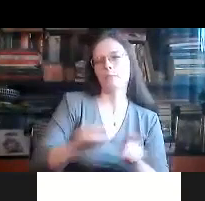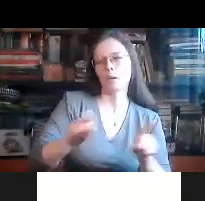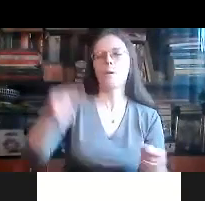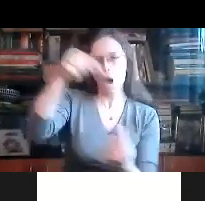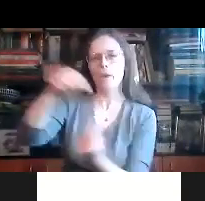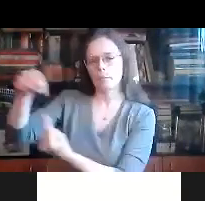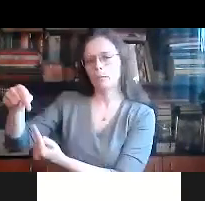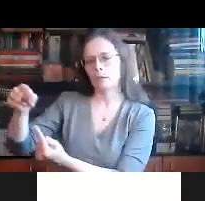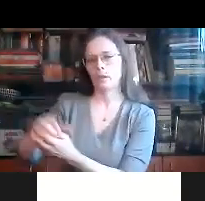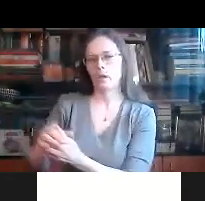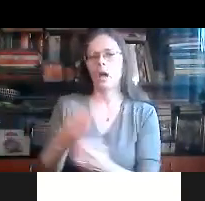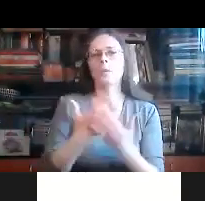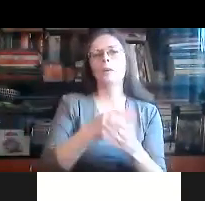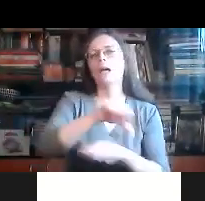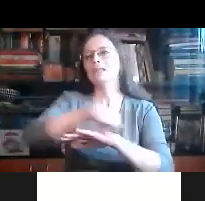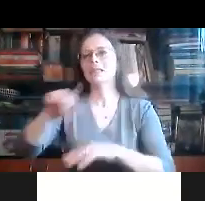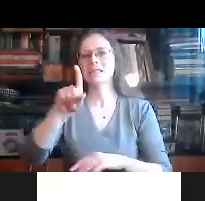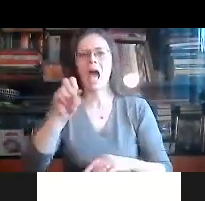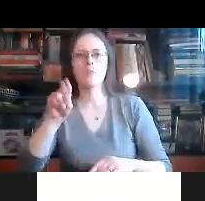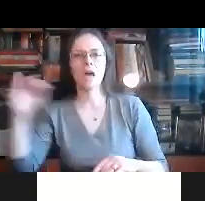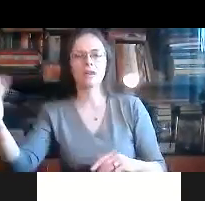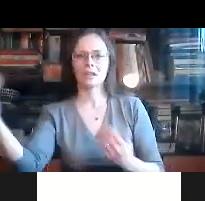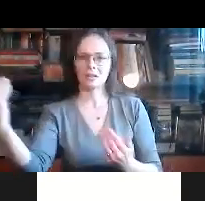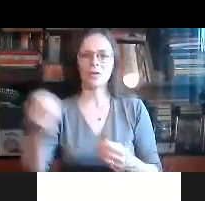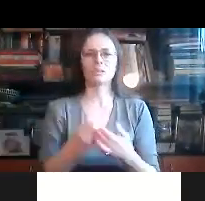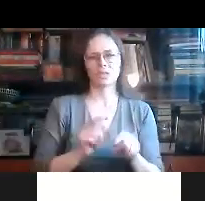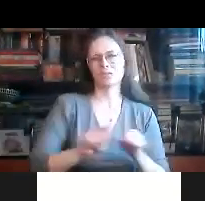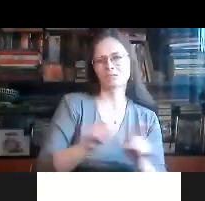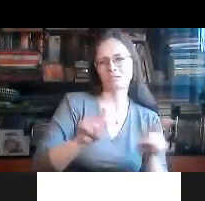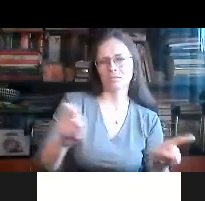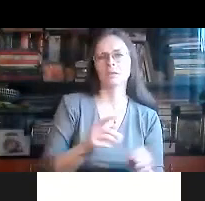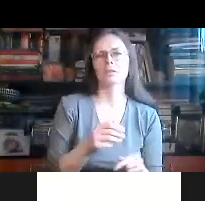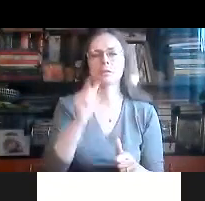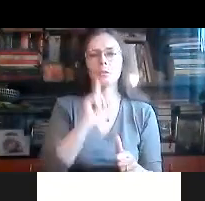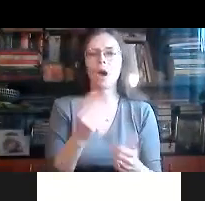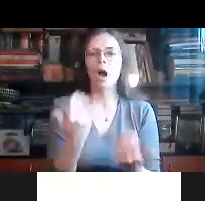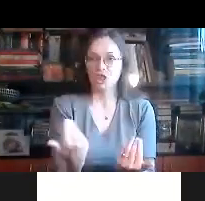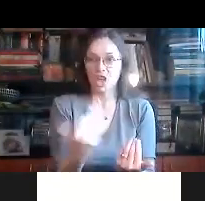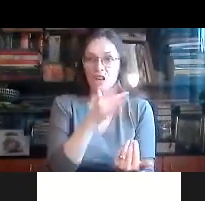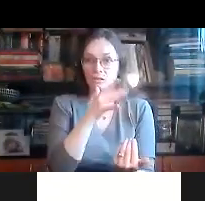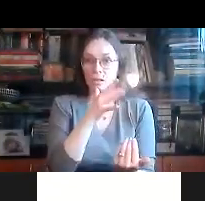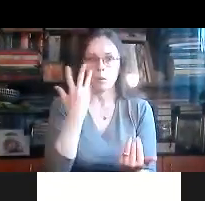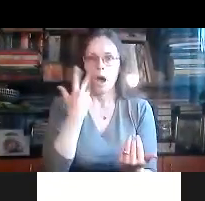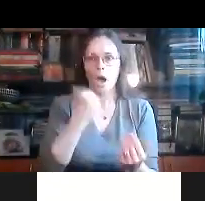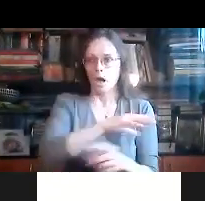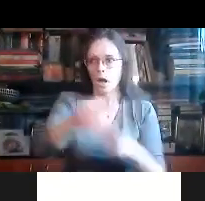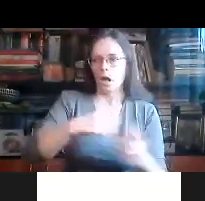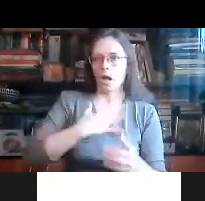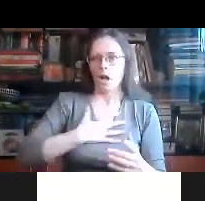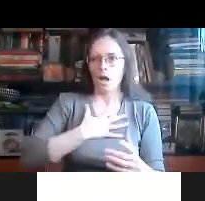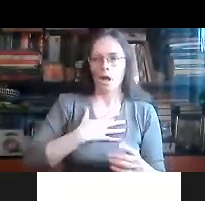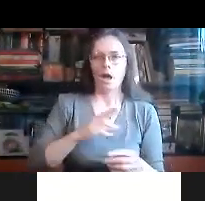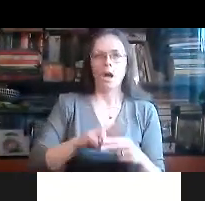все тихо, красиво, мирно, богато и хорошо. А вот в такое время, то вроде бы хочется легкости и радости. И я вот